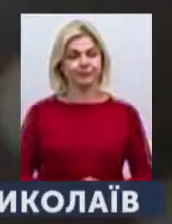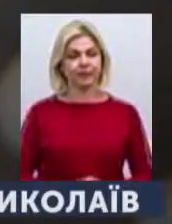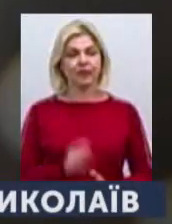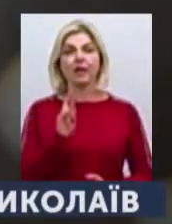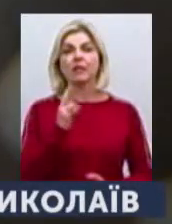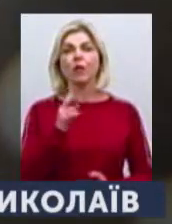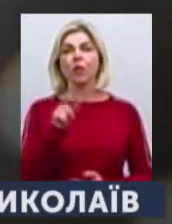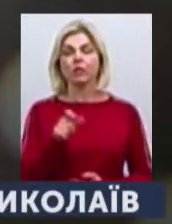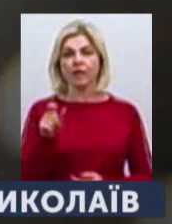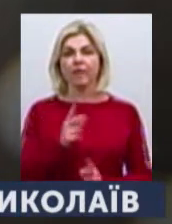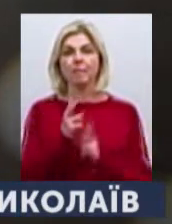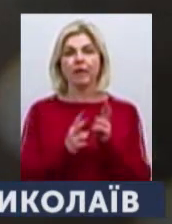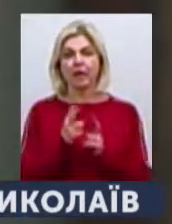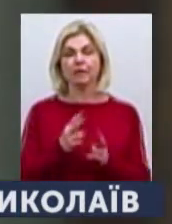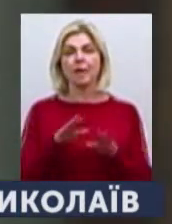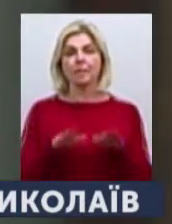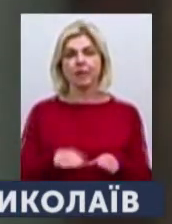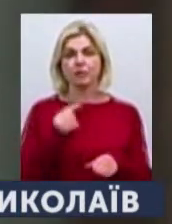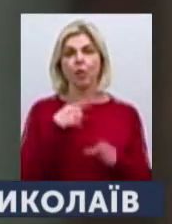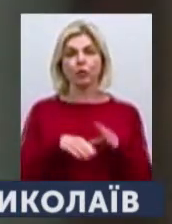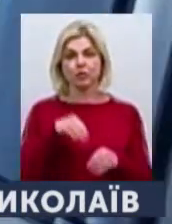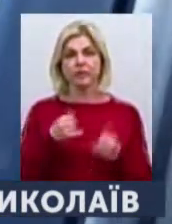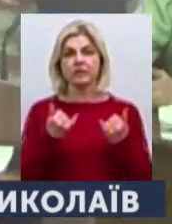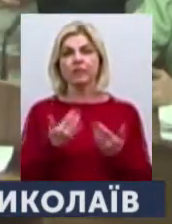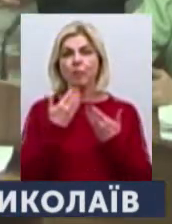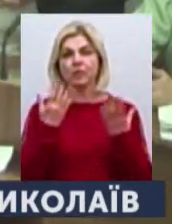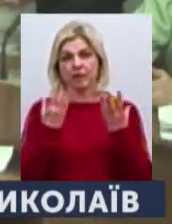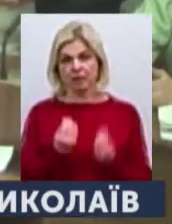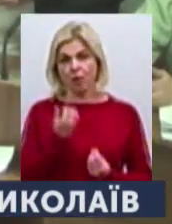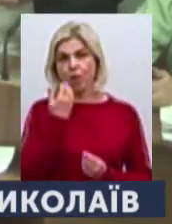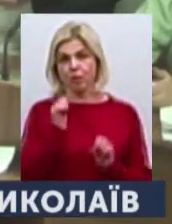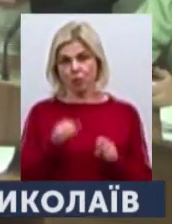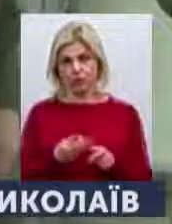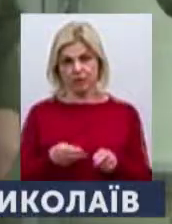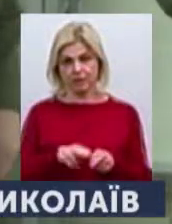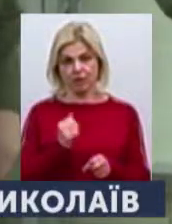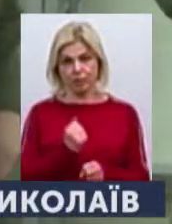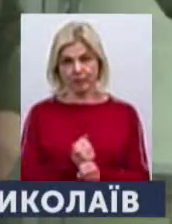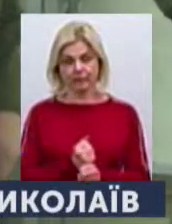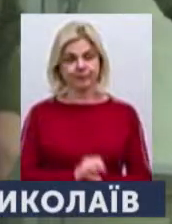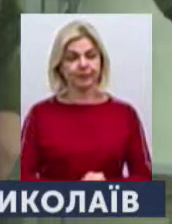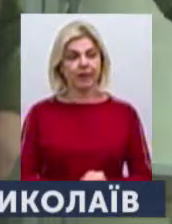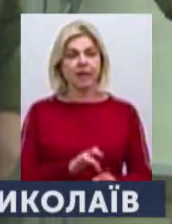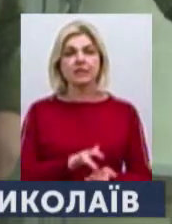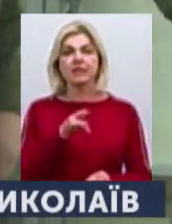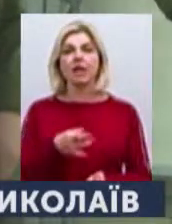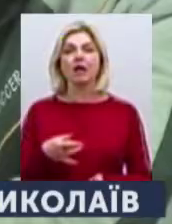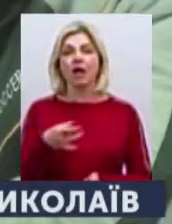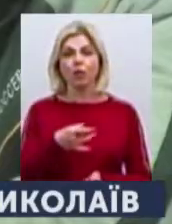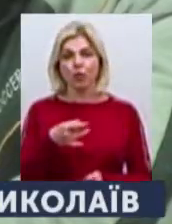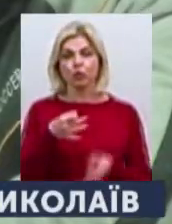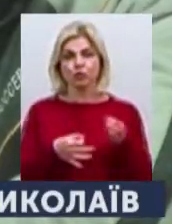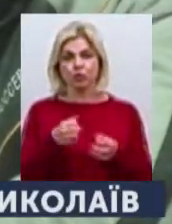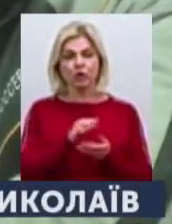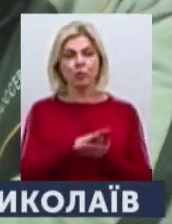змінюють місце голосування. Сьогодні останній день, коли можна це зробити. У Центральному районному суді продовжує розгляд справи Сергія Довженкова та